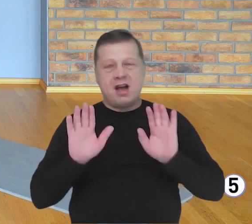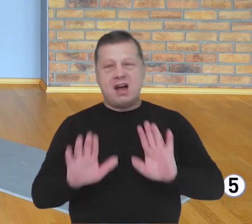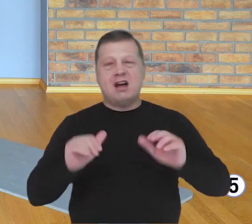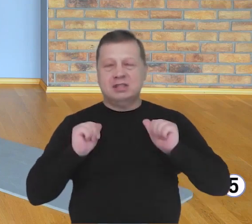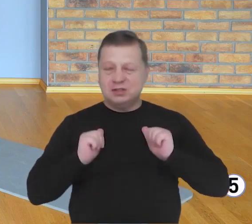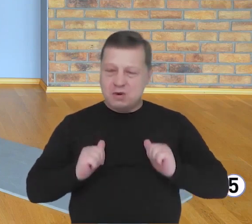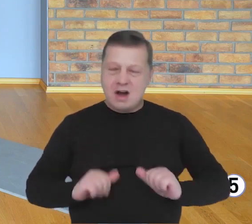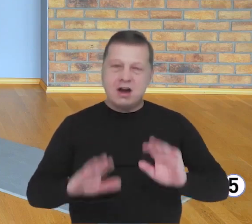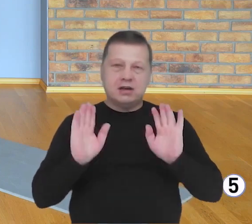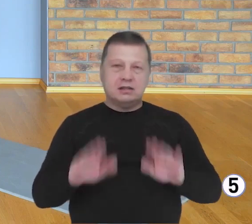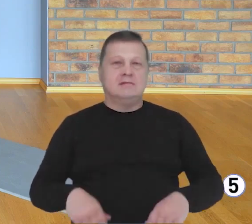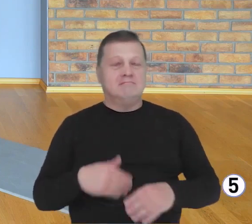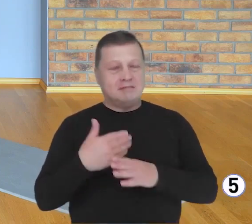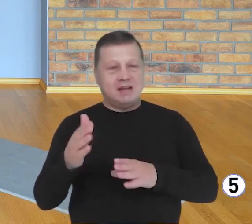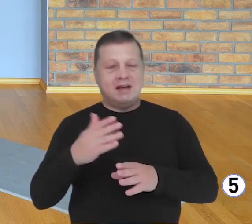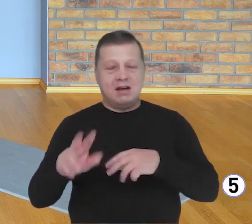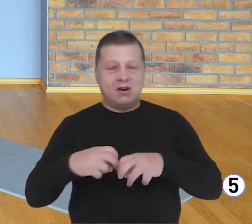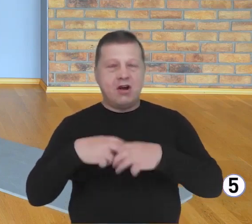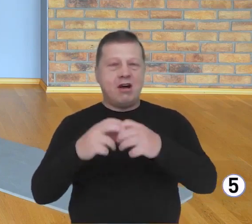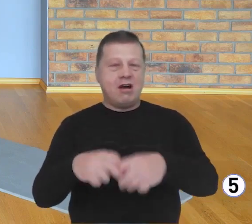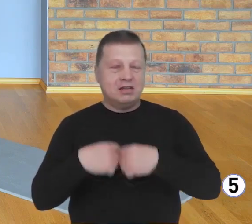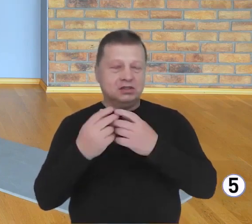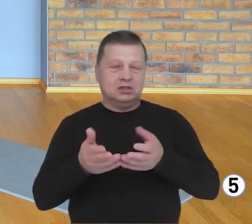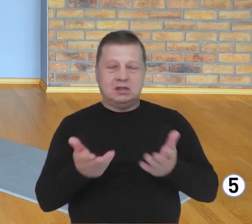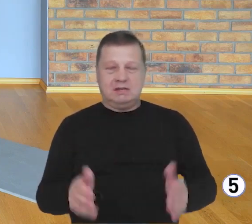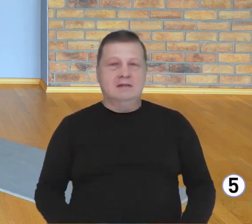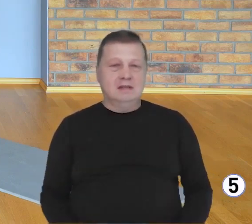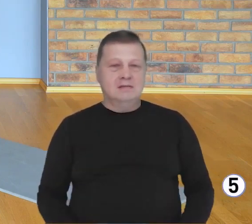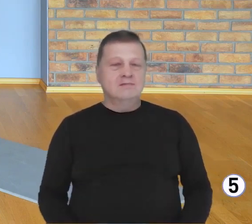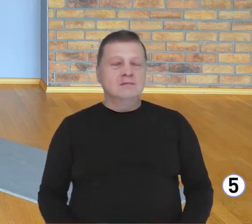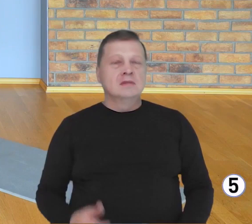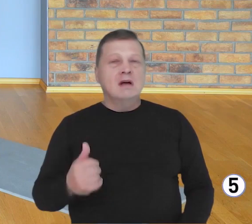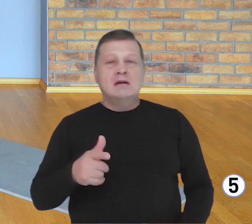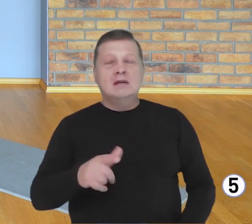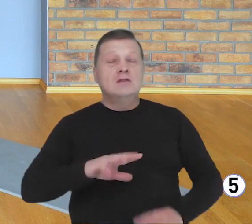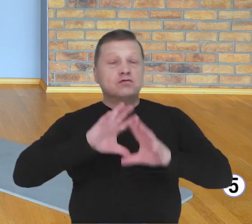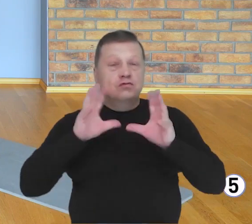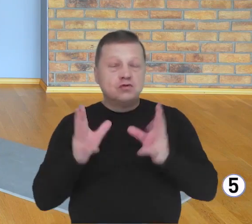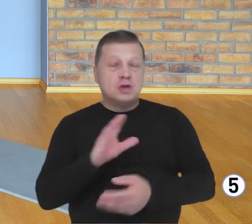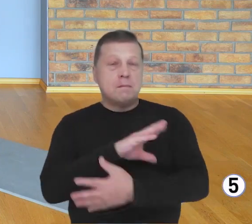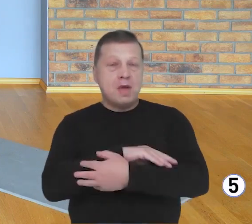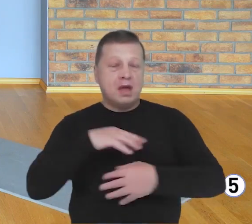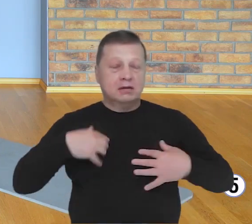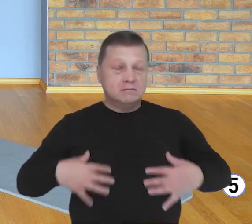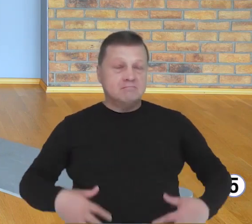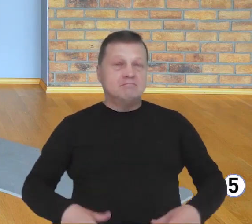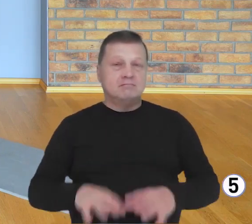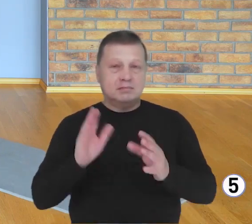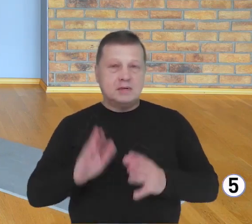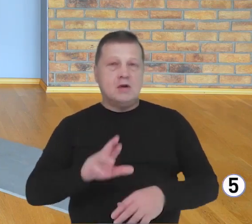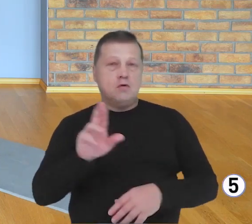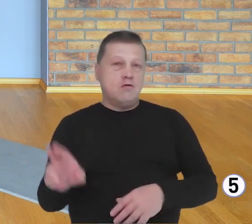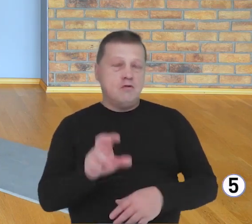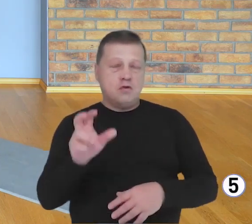Powolutku, spokojnie rozgrzewamy się. Tak, żebyście poczuli, że wszystkie grupy mięśniowe będą